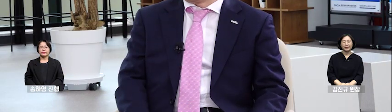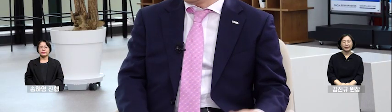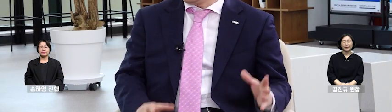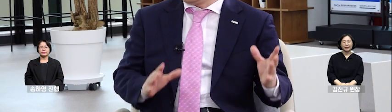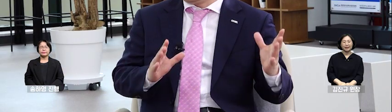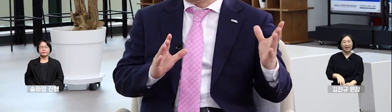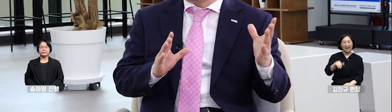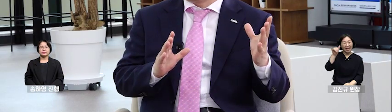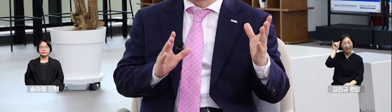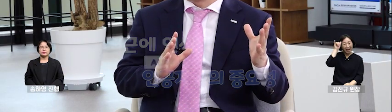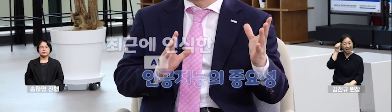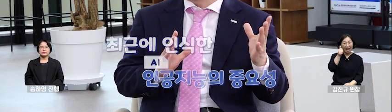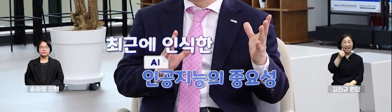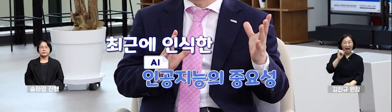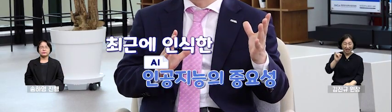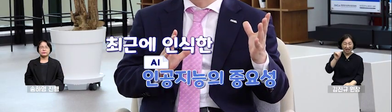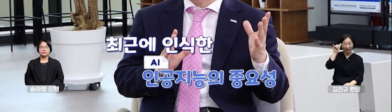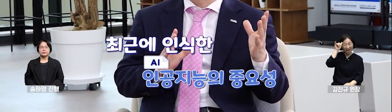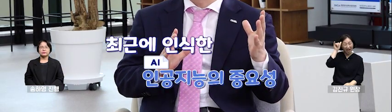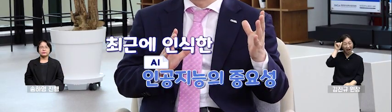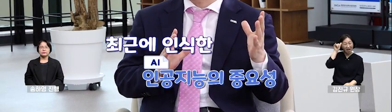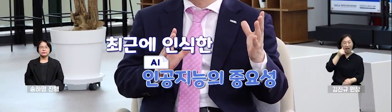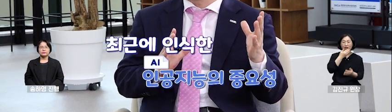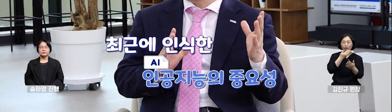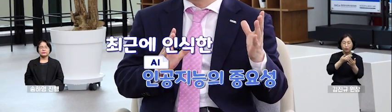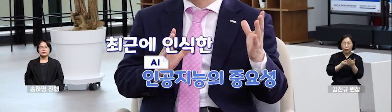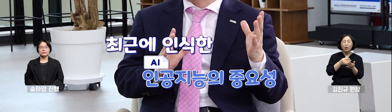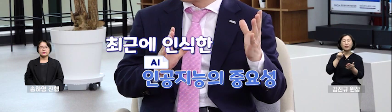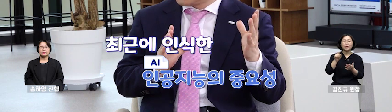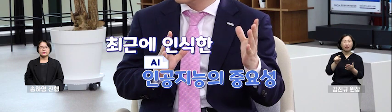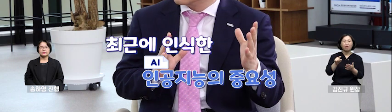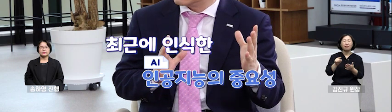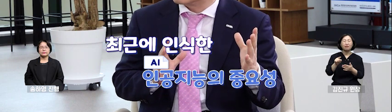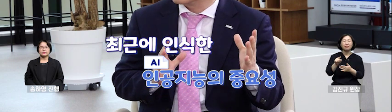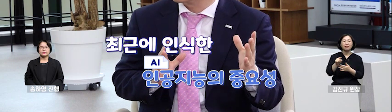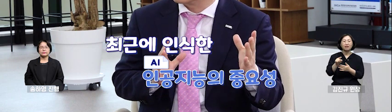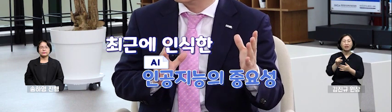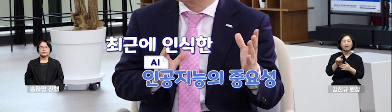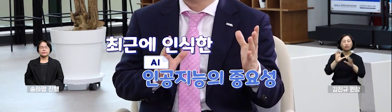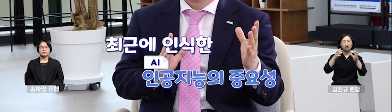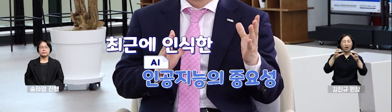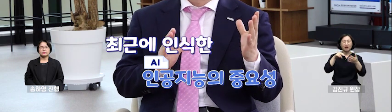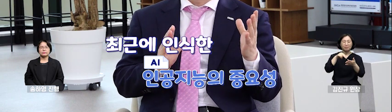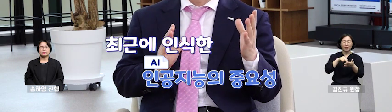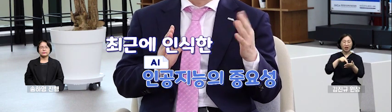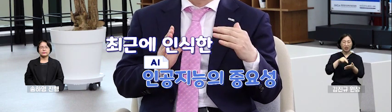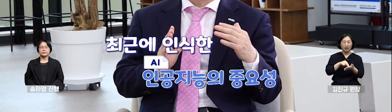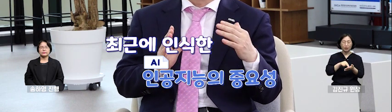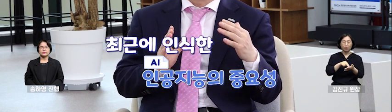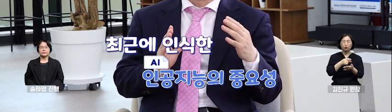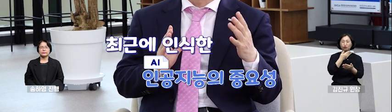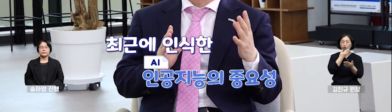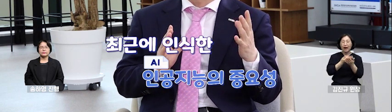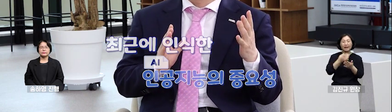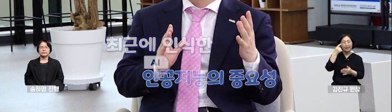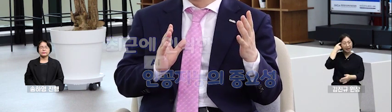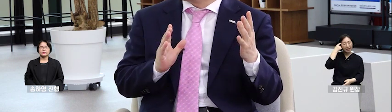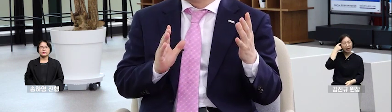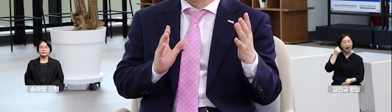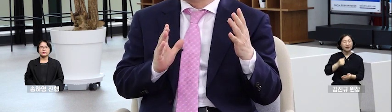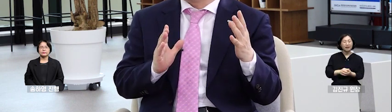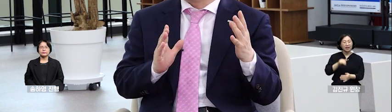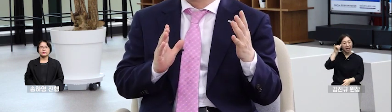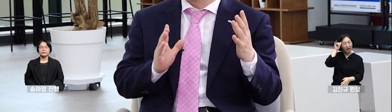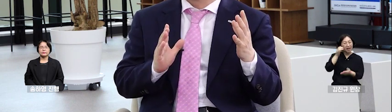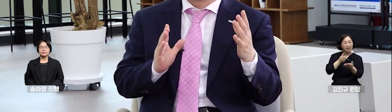ai 에 대한 중요성을 국가적으로도 인식한 거 같아 최근 이기 때문에 그 동안의 이 아이들을 인지해 양상 하는